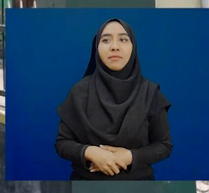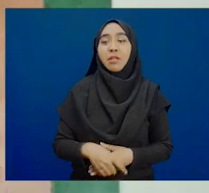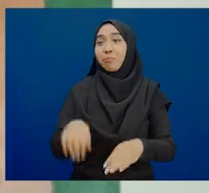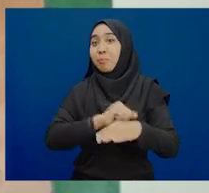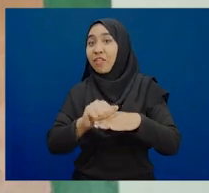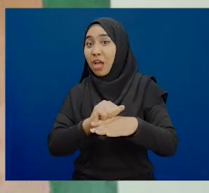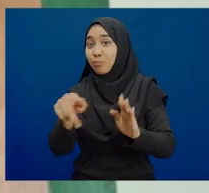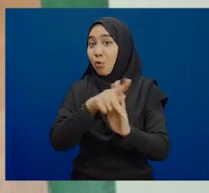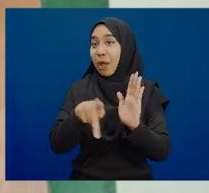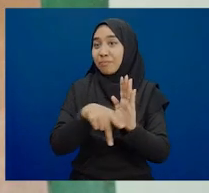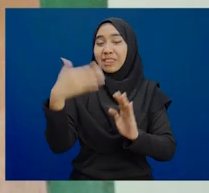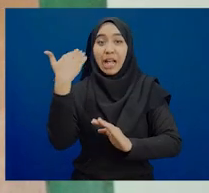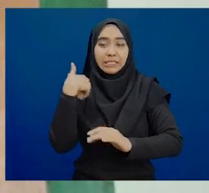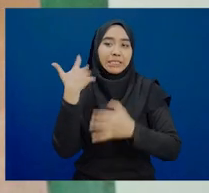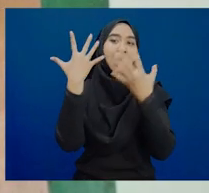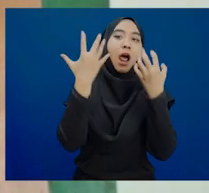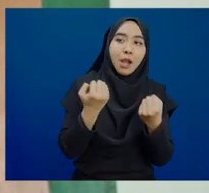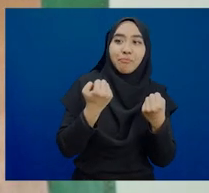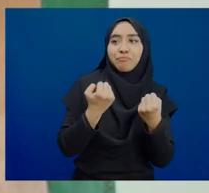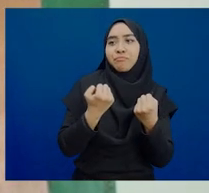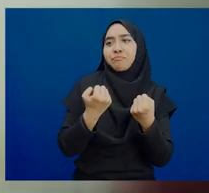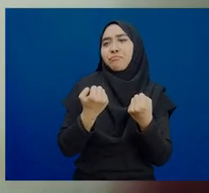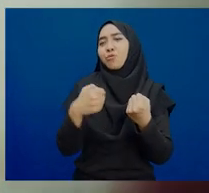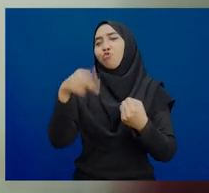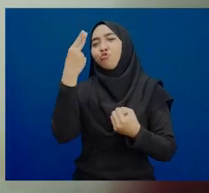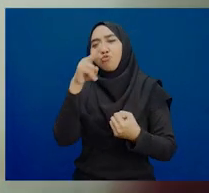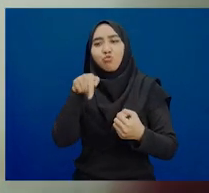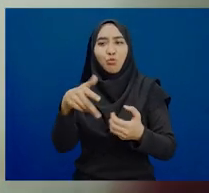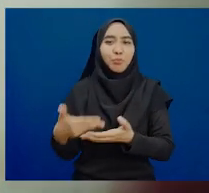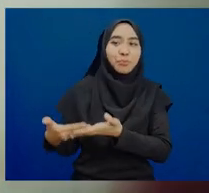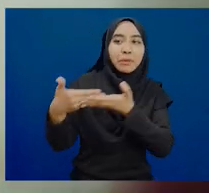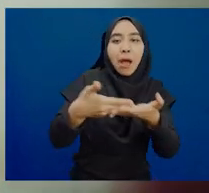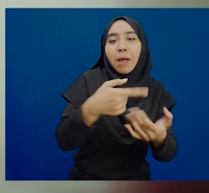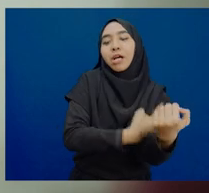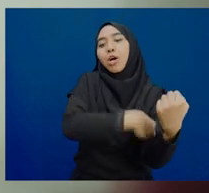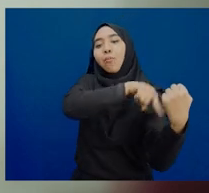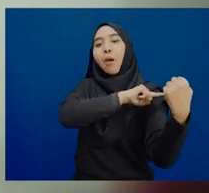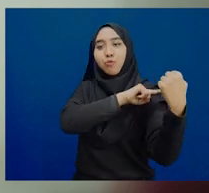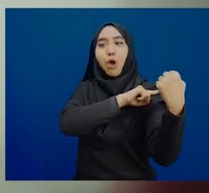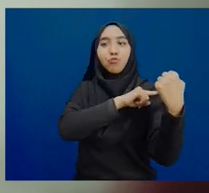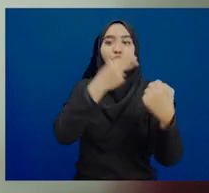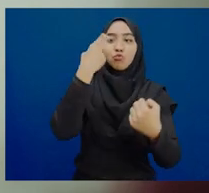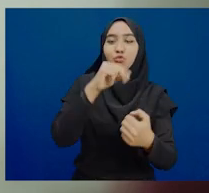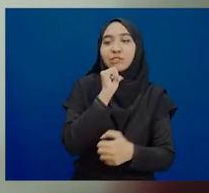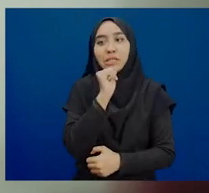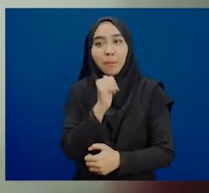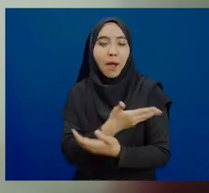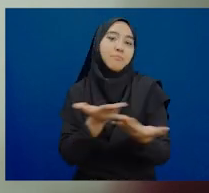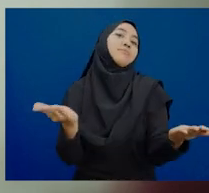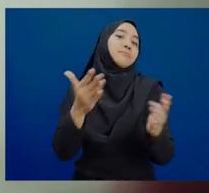Di pelatihan tadi itu harapan kami bisa memberikan kemampuan,